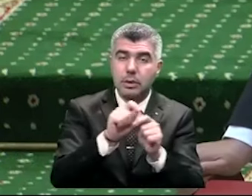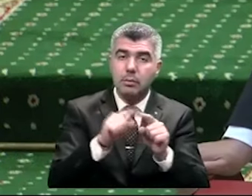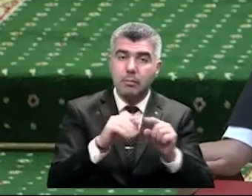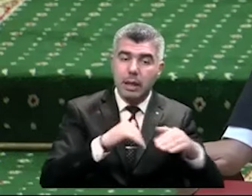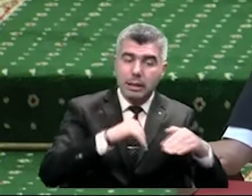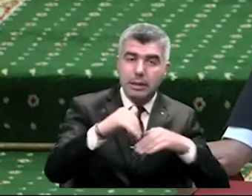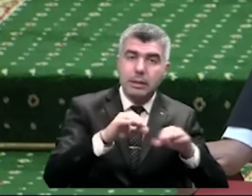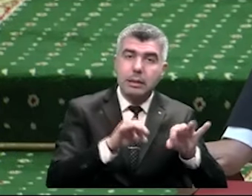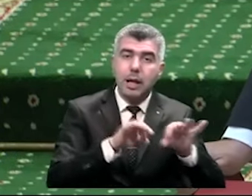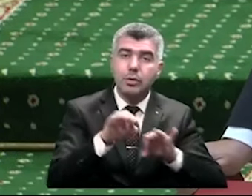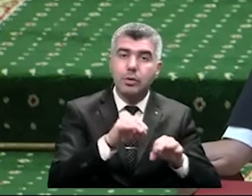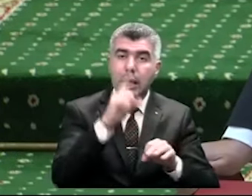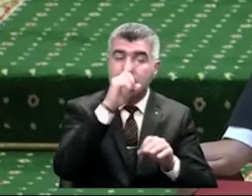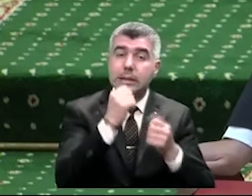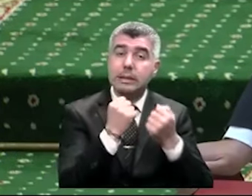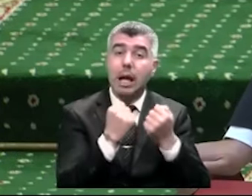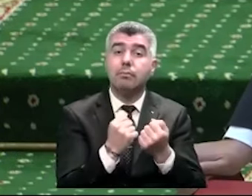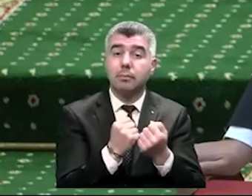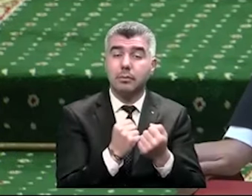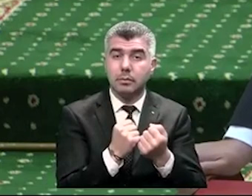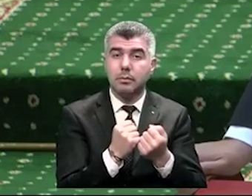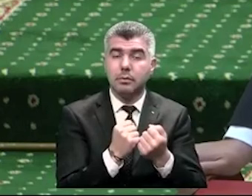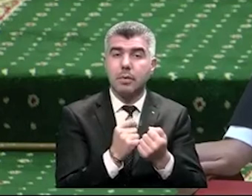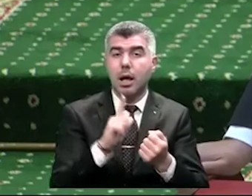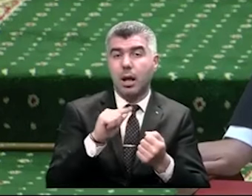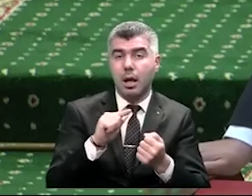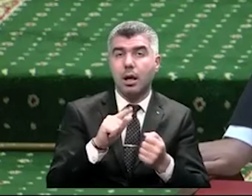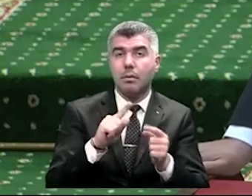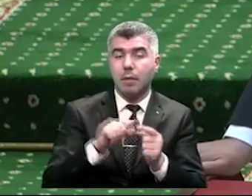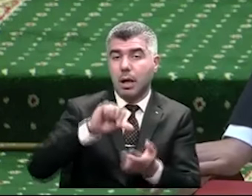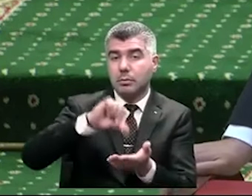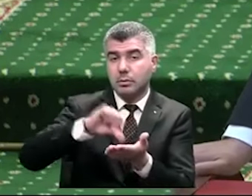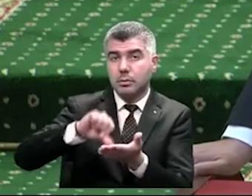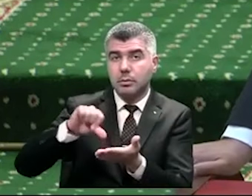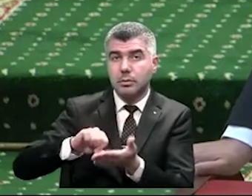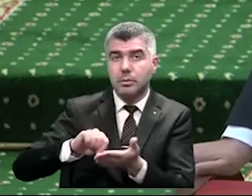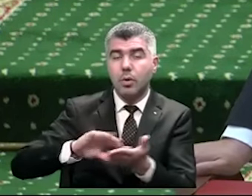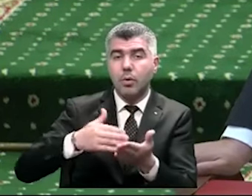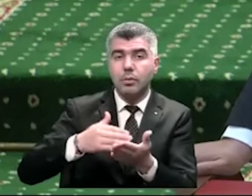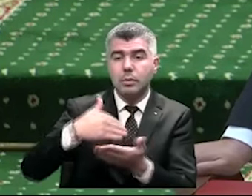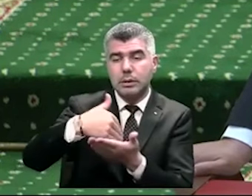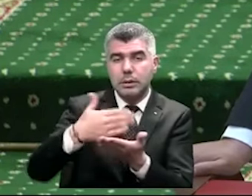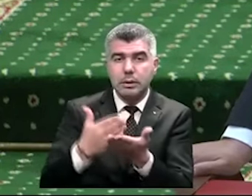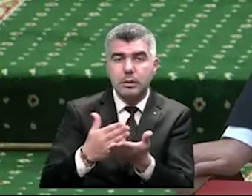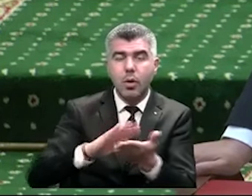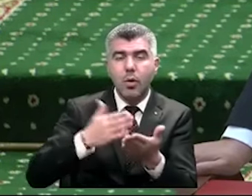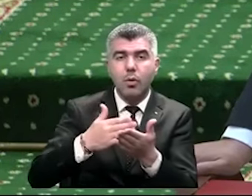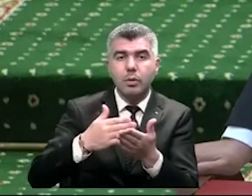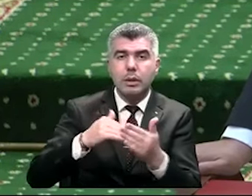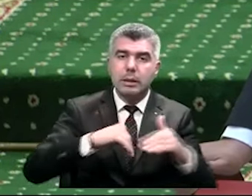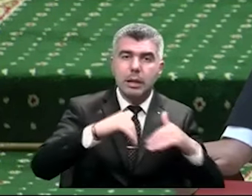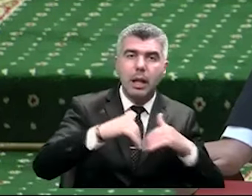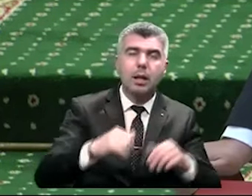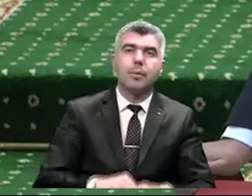الخطريه ومن جهه اخرى كذلك معالجه النقط السوداء الموزعه على باقي الشبكه